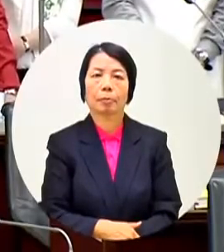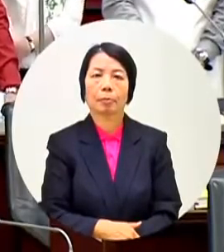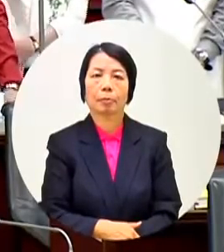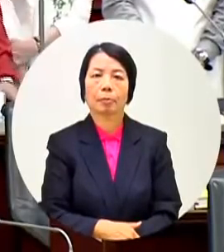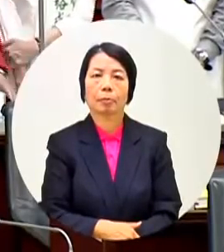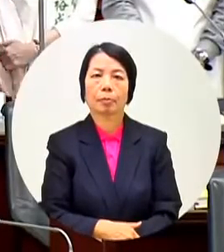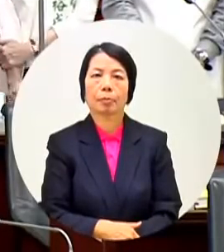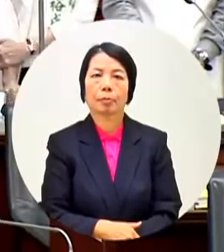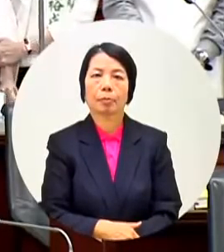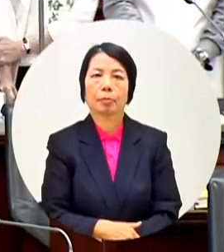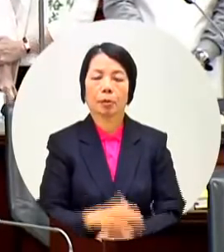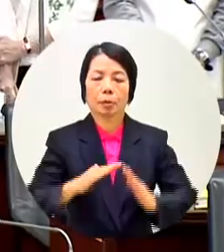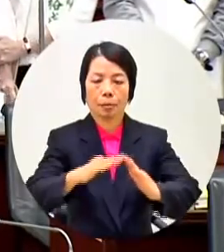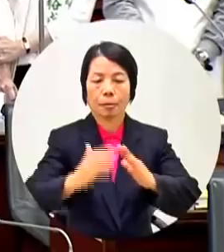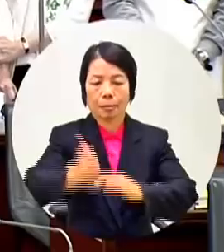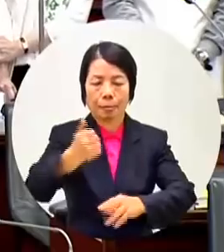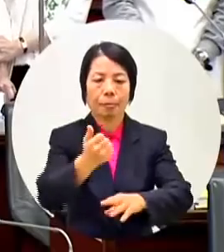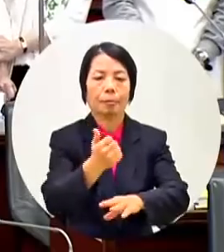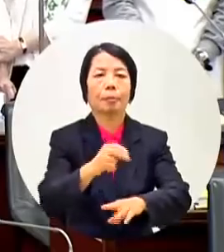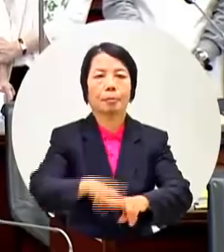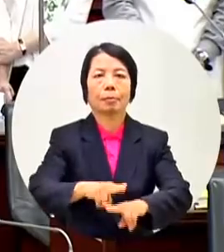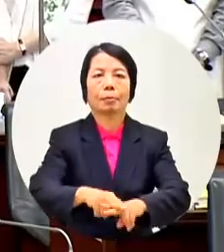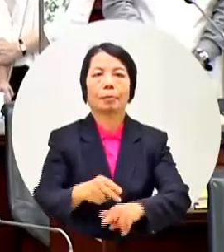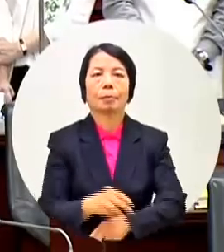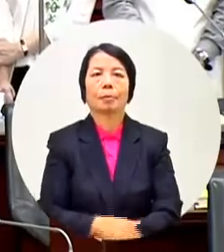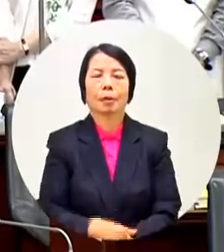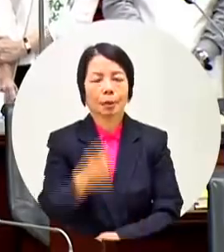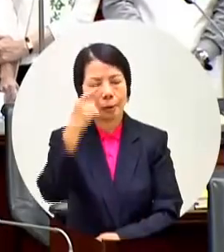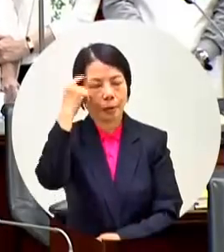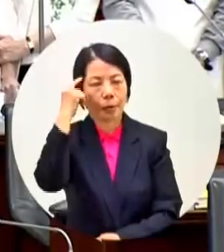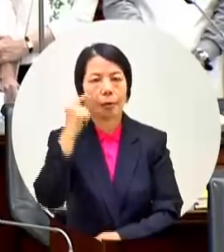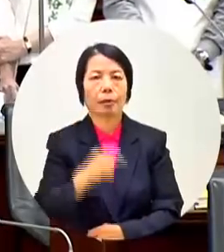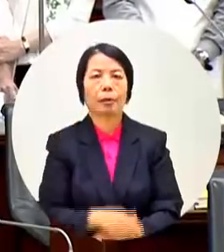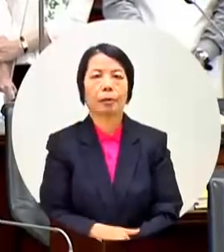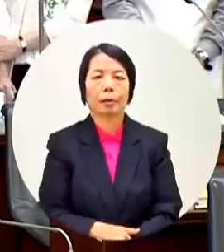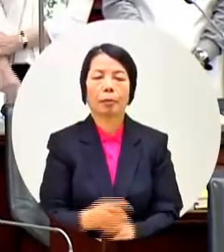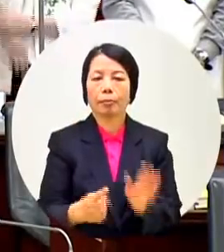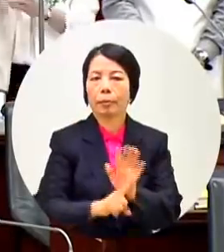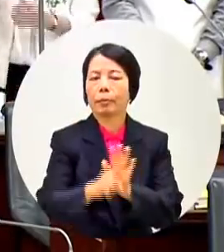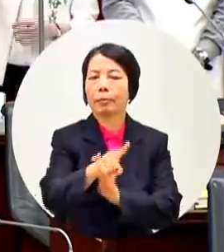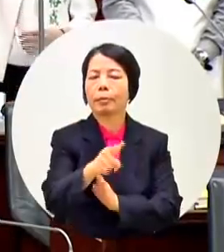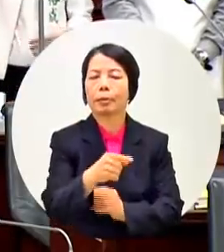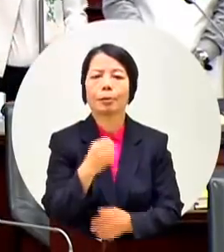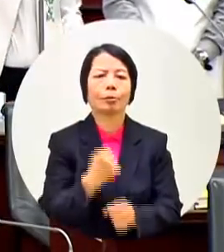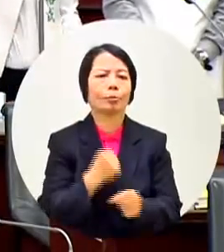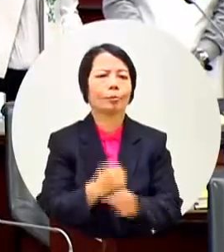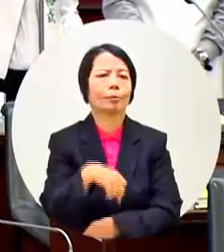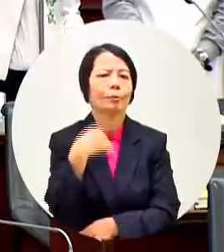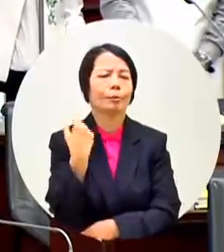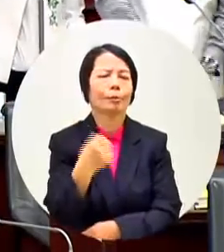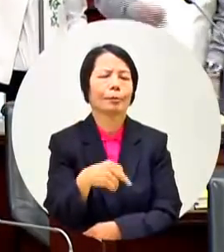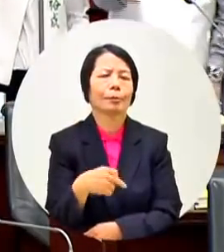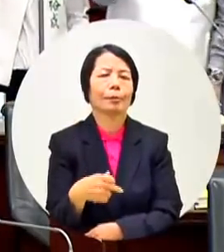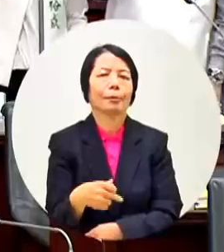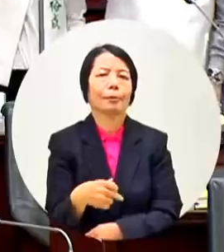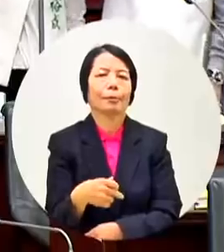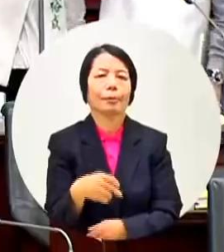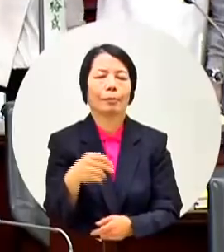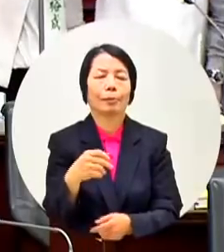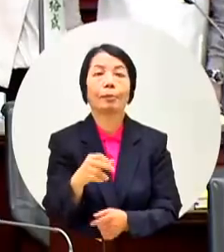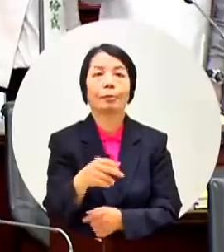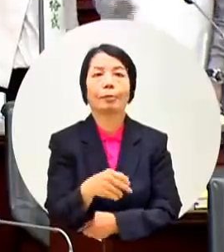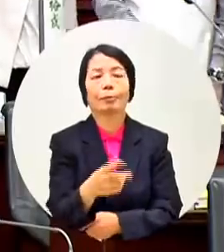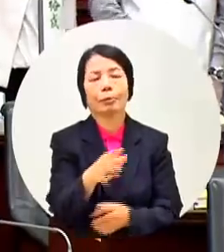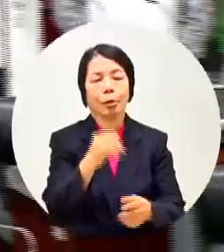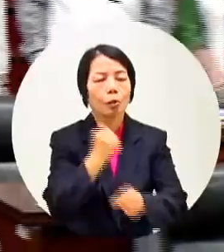你请坐，你的欢迎吼，那安尼就表示做未到。来，用你的九二共识所谓的定海神针哦，诶，来